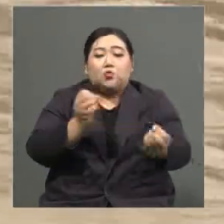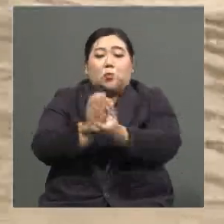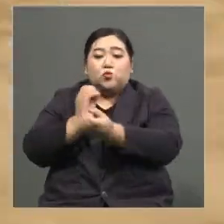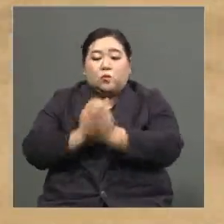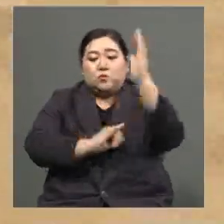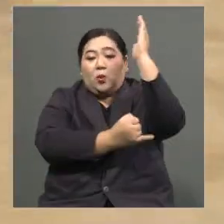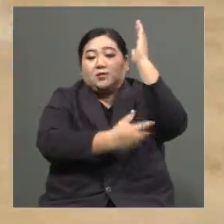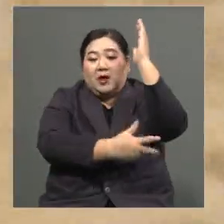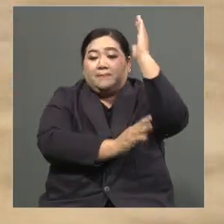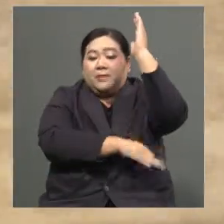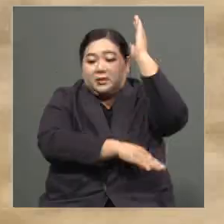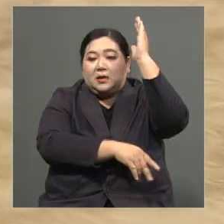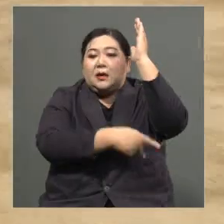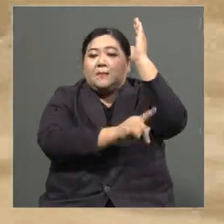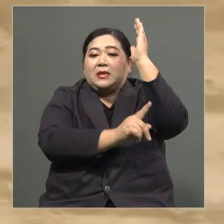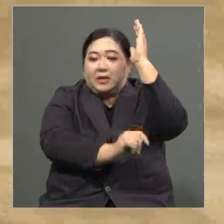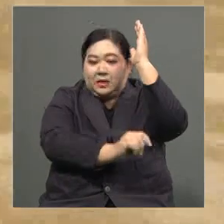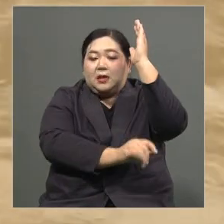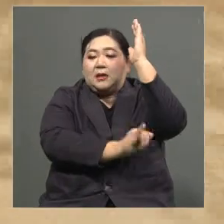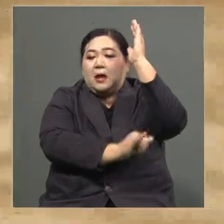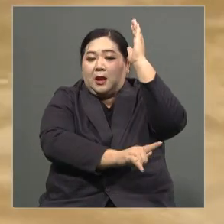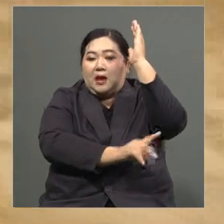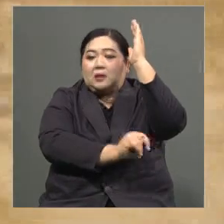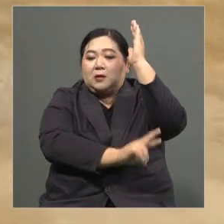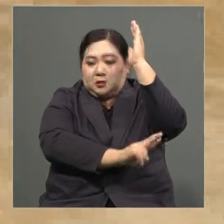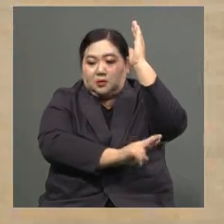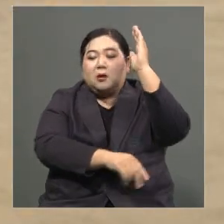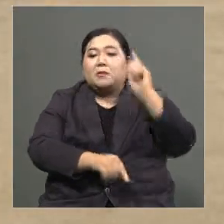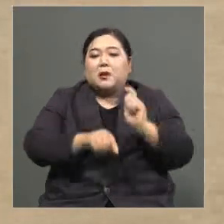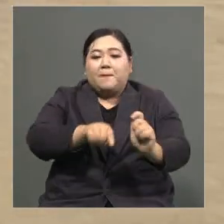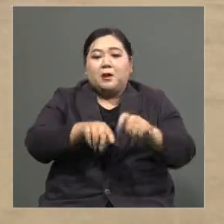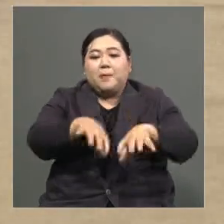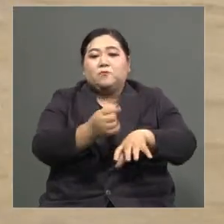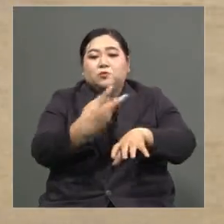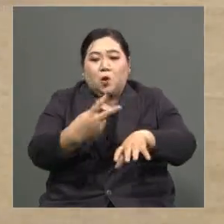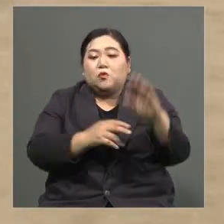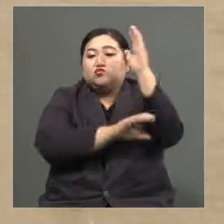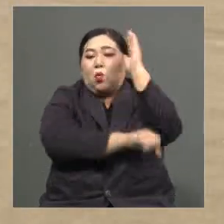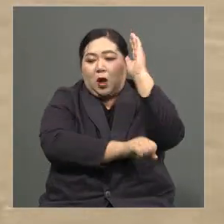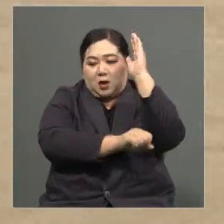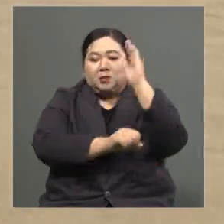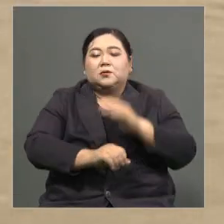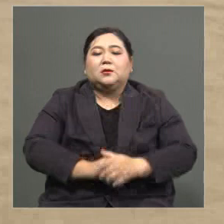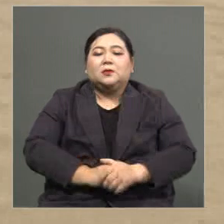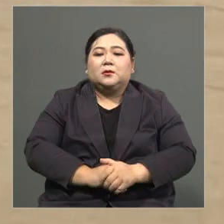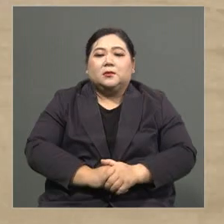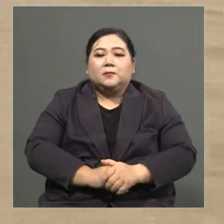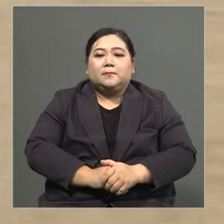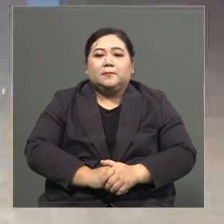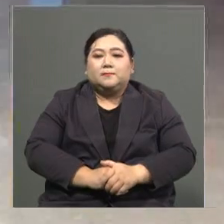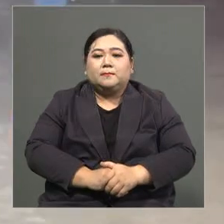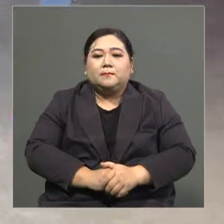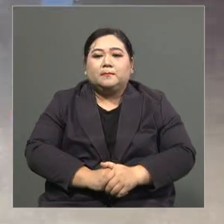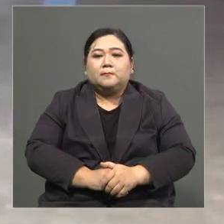นราธิวาสยะลาแล้วก็ปัตตานีรวมถึง 2อำเภอในพื้นที่ของจังหวัดสงขลาด้วยโดยท่านนายกรัฐมนตรีเองก็